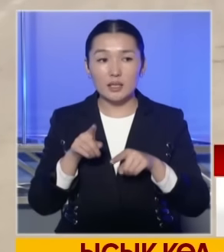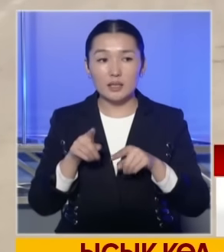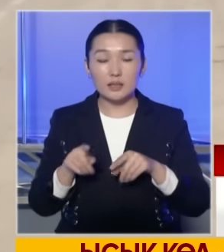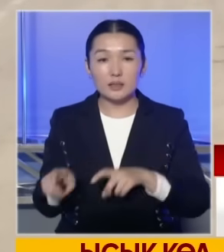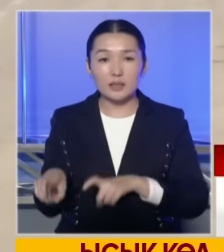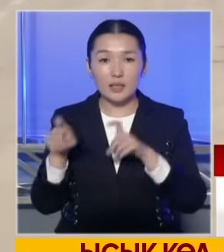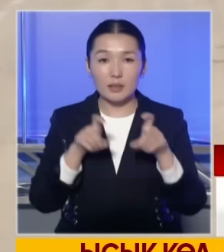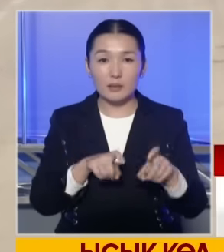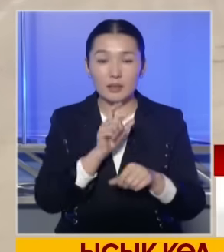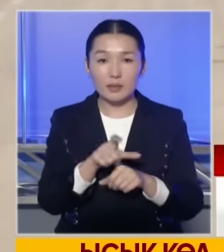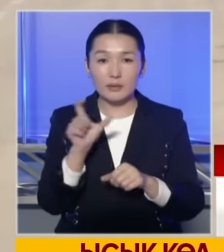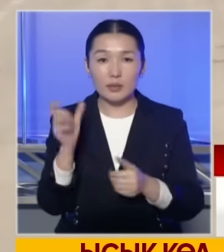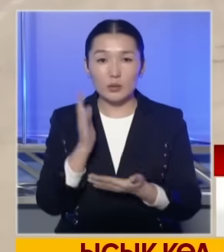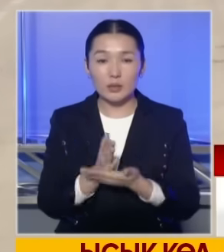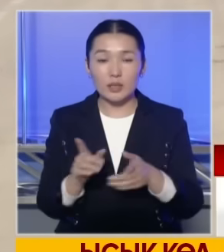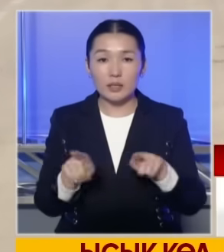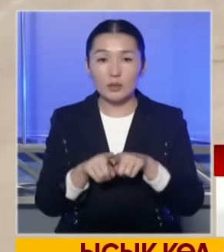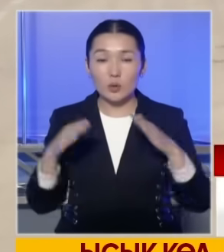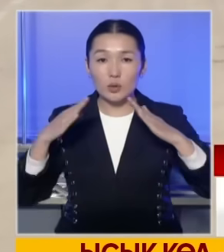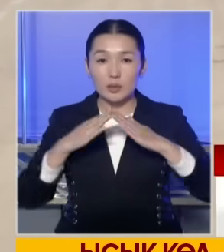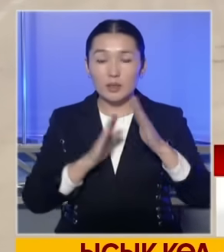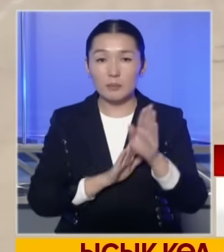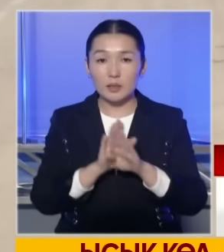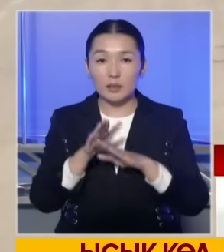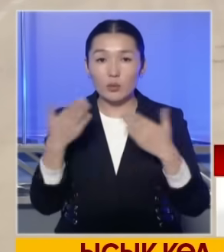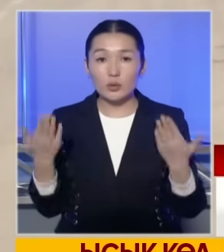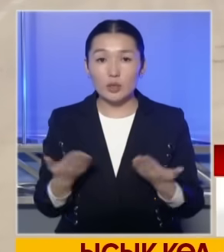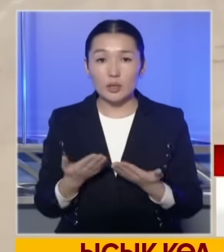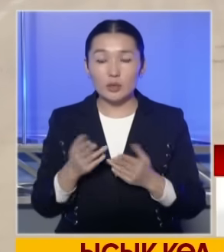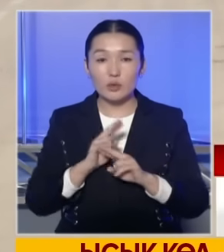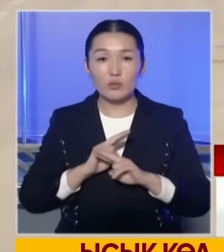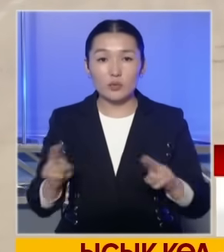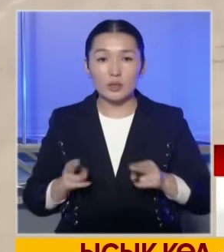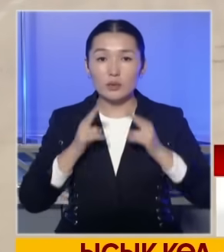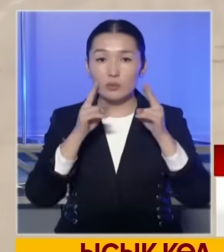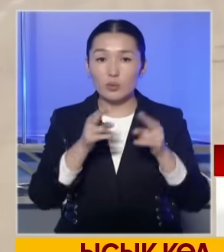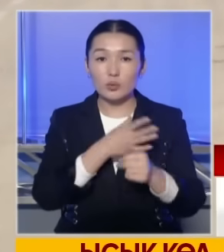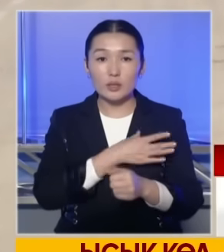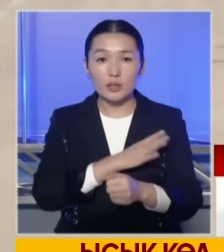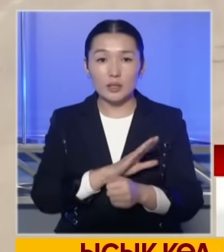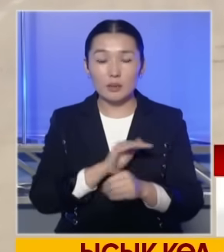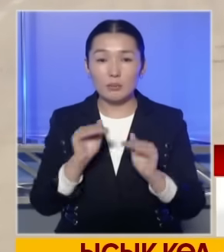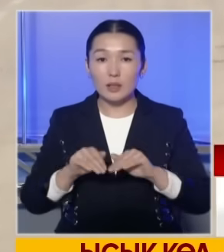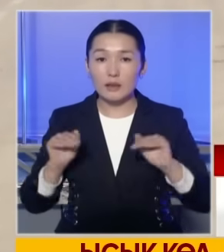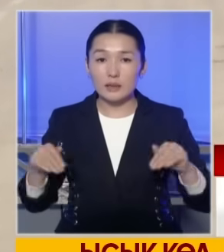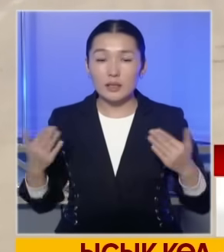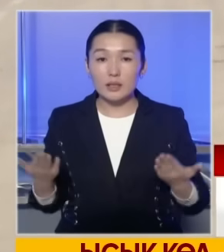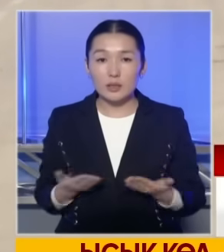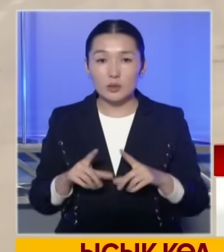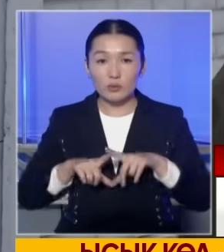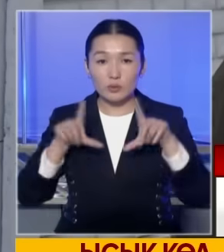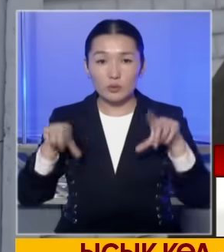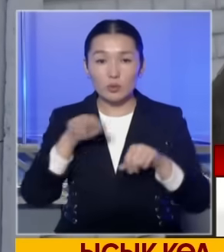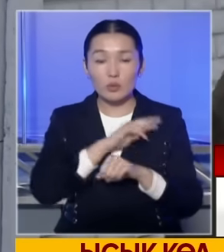бар, булар дагы үйлөрүн бүтүрүп мына бардыгы үйдө эле жашап атат. Эч ким эч жага кеткен эмес. Бала чакаларыбыз менен жашап атабыз, мектеп иштеп